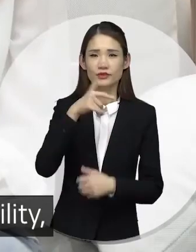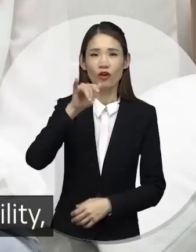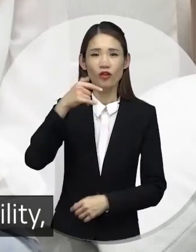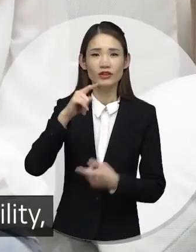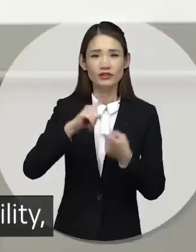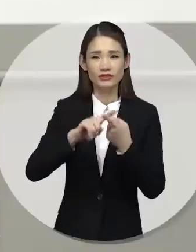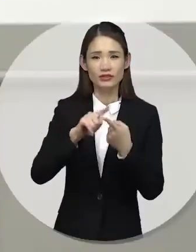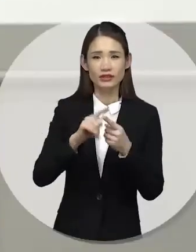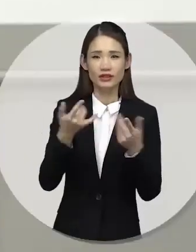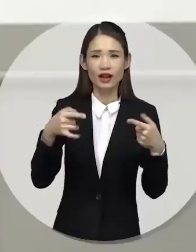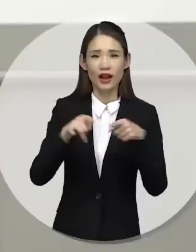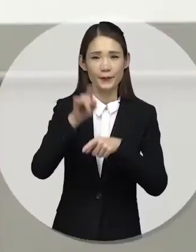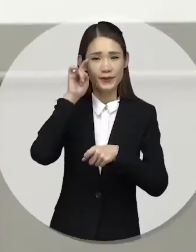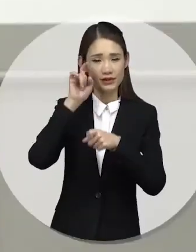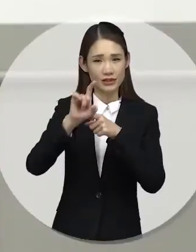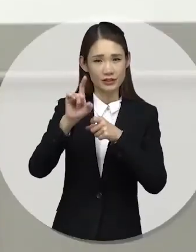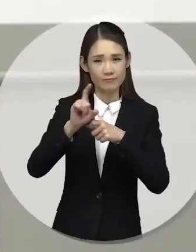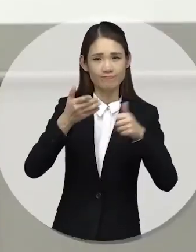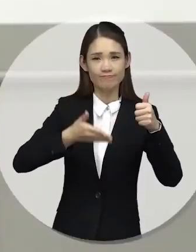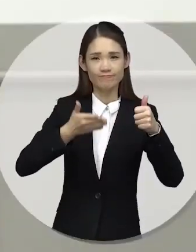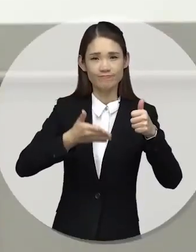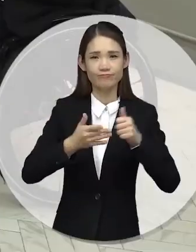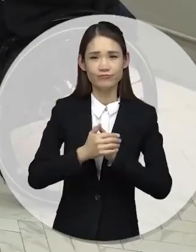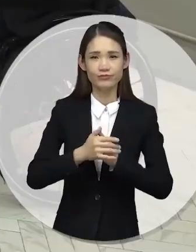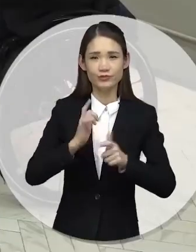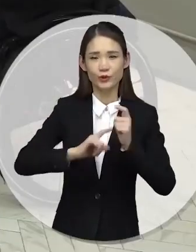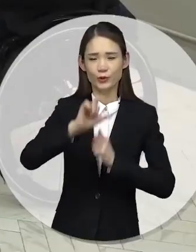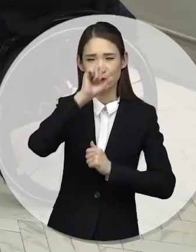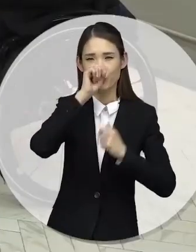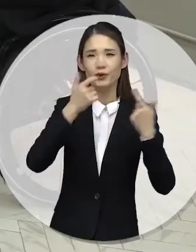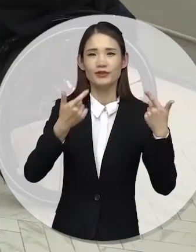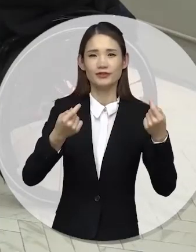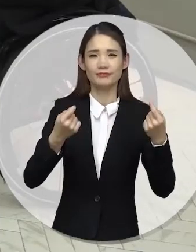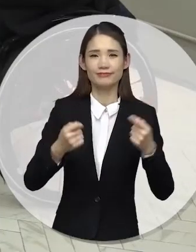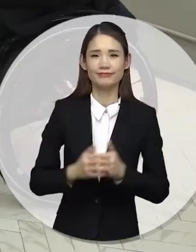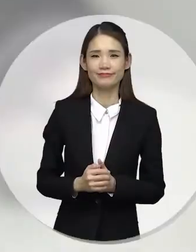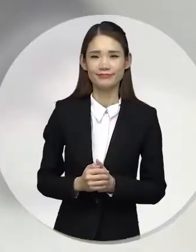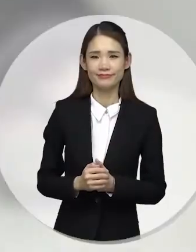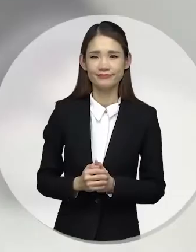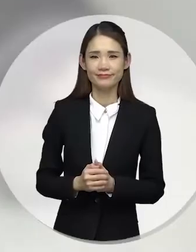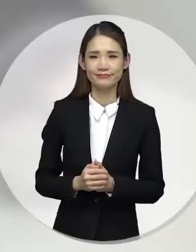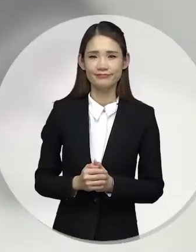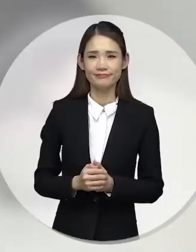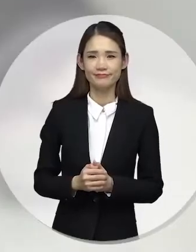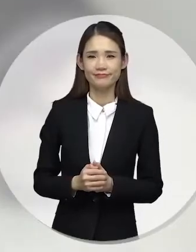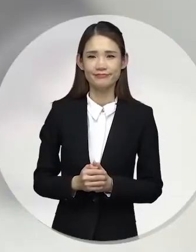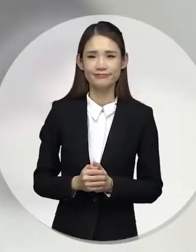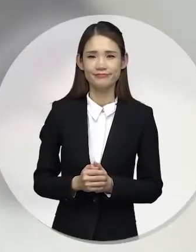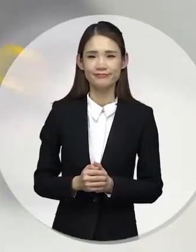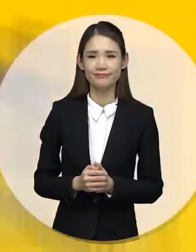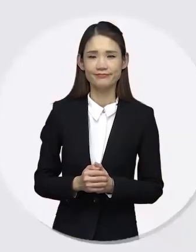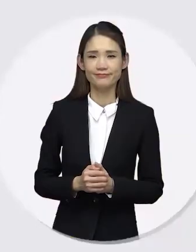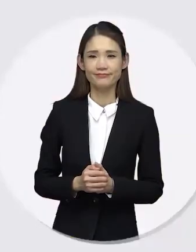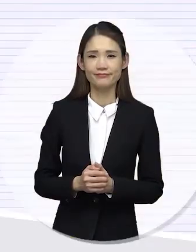정의들에 대해서 한 번 더 생각을 해볼 수 있으면 정말 좋을 것 같아요.